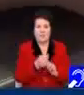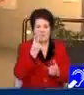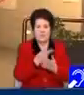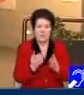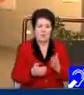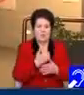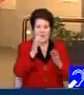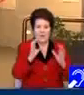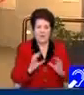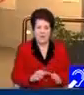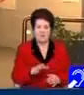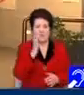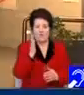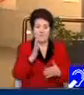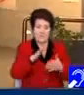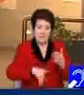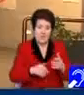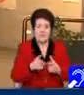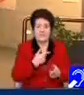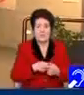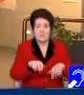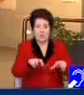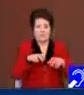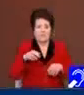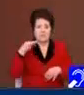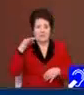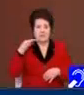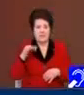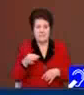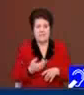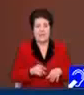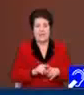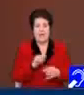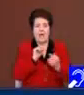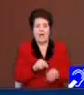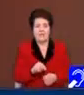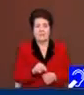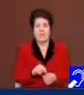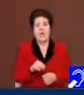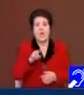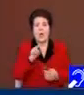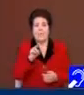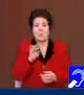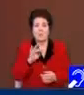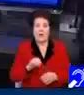noi legi vor fi sancționați cu amendă sau chiar cu retragerea licenței. Legea antipropaganda a fost semnată de președintele interimar al